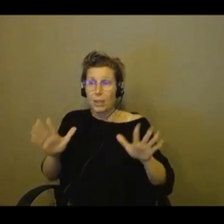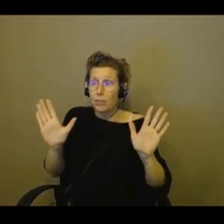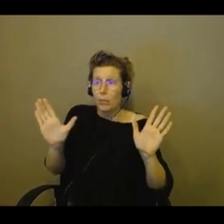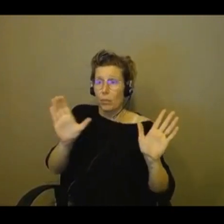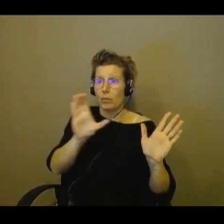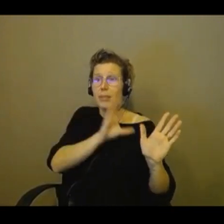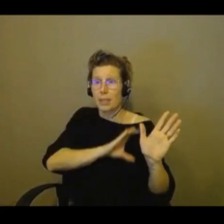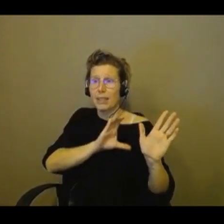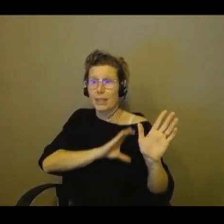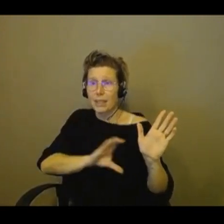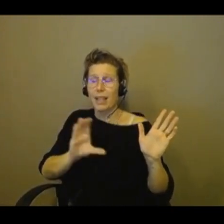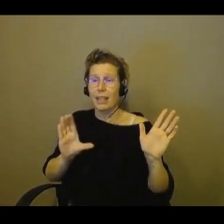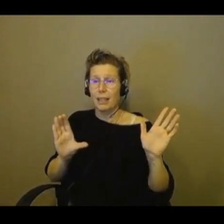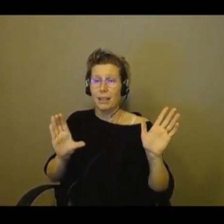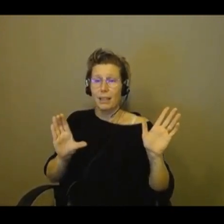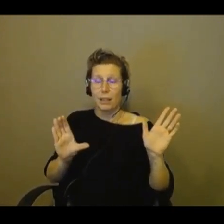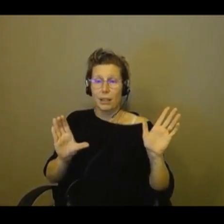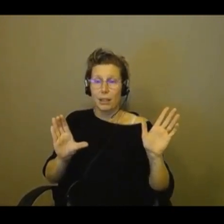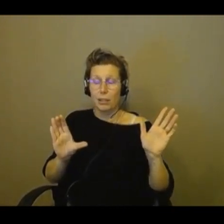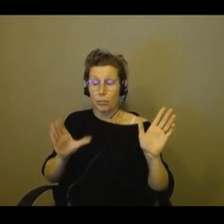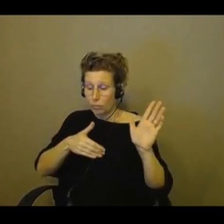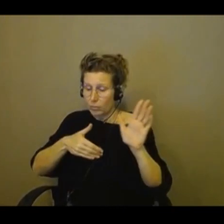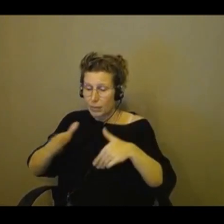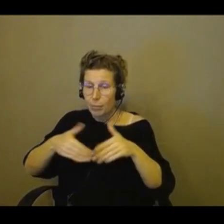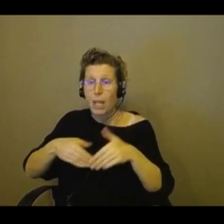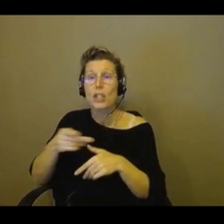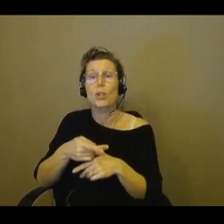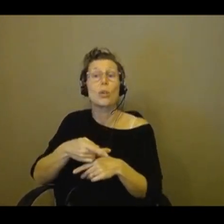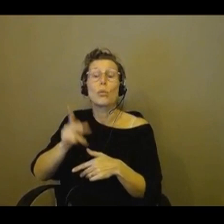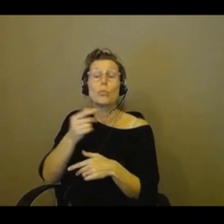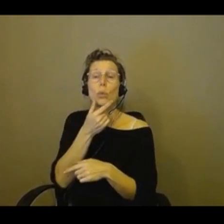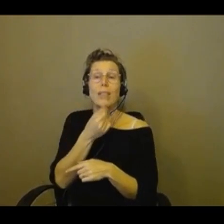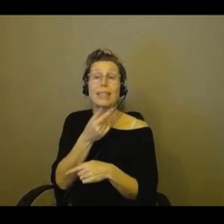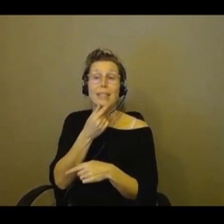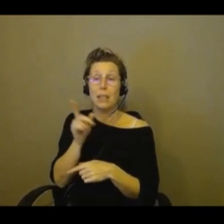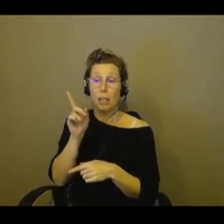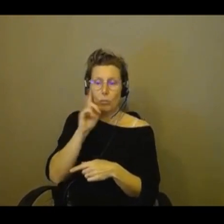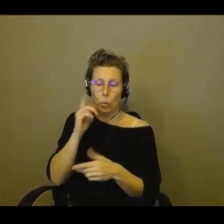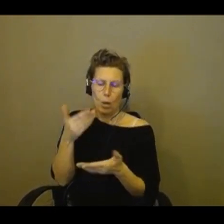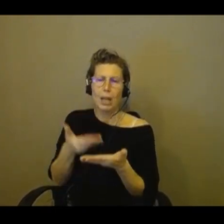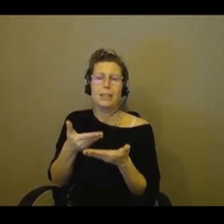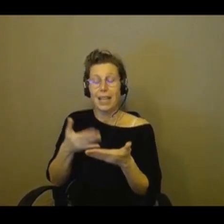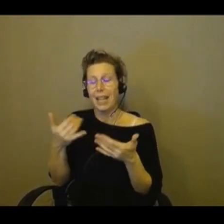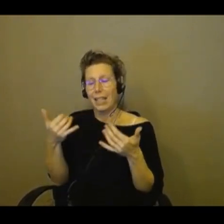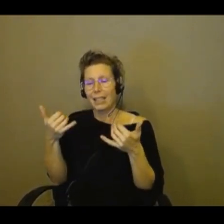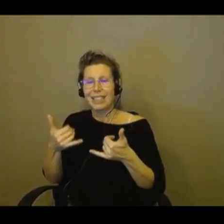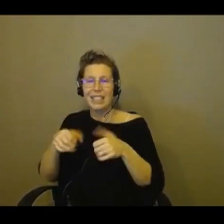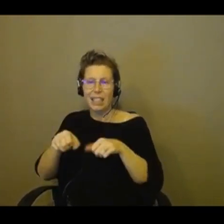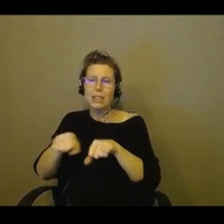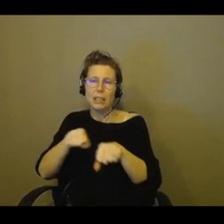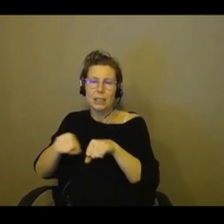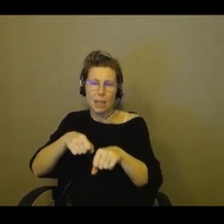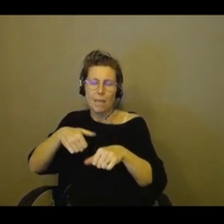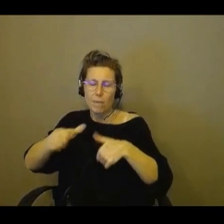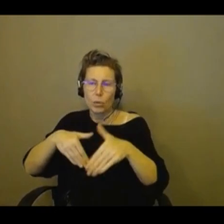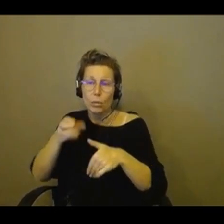de simplifier la démarche. Parce que c'est vrai que c'est un système qui fonctionne très bien chez nous depuis un petit moment déjà.